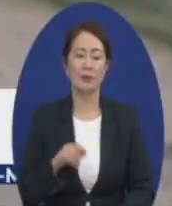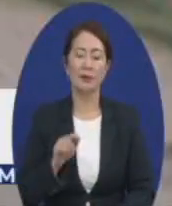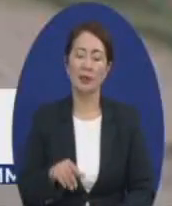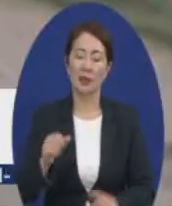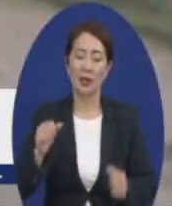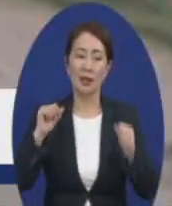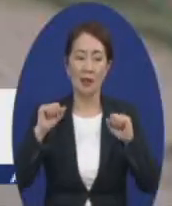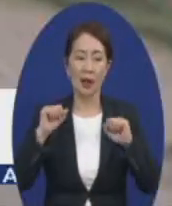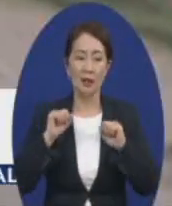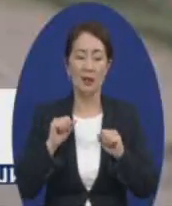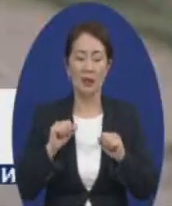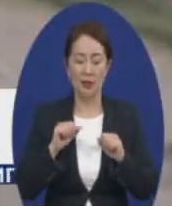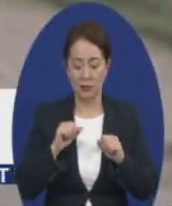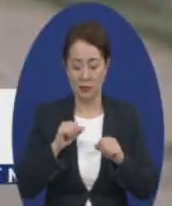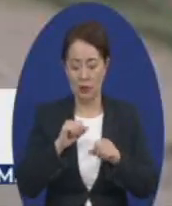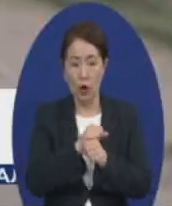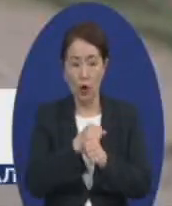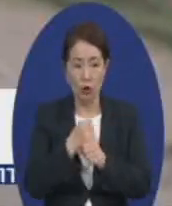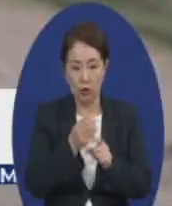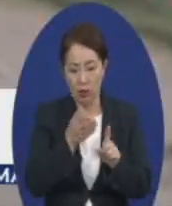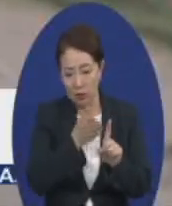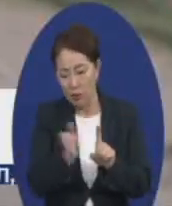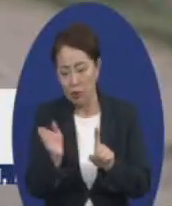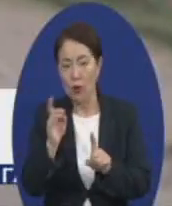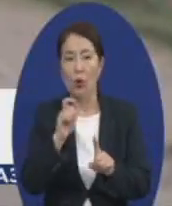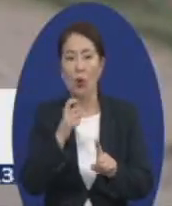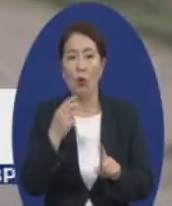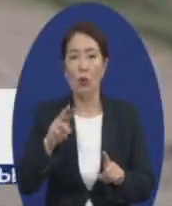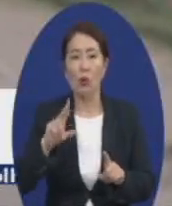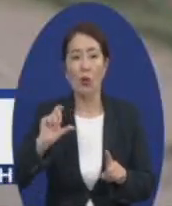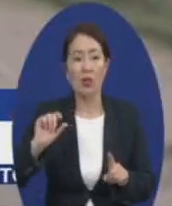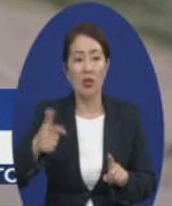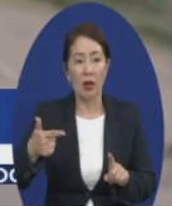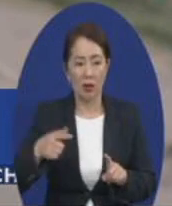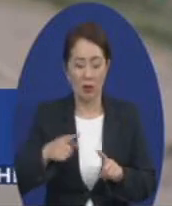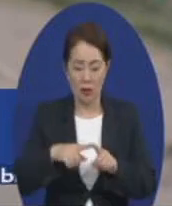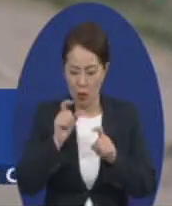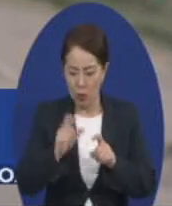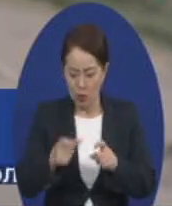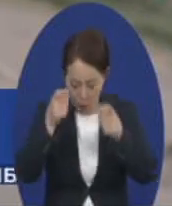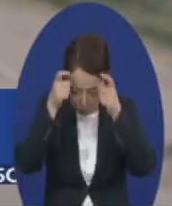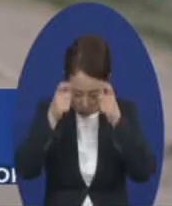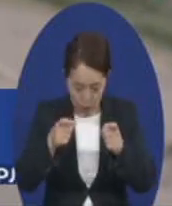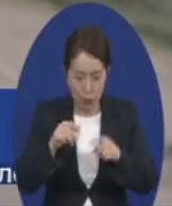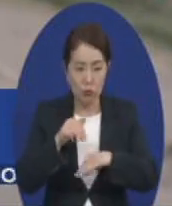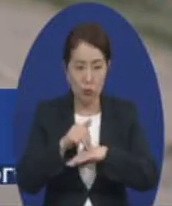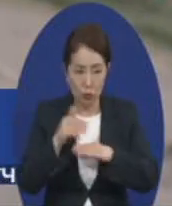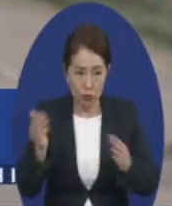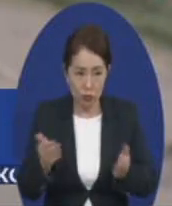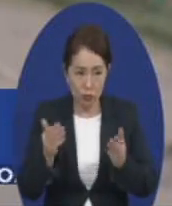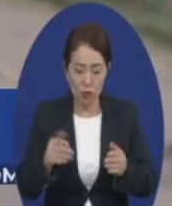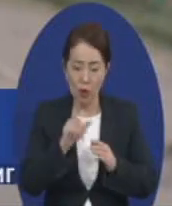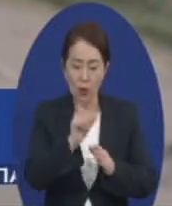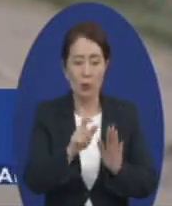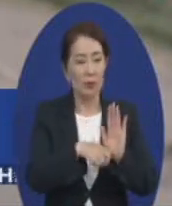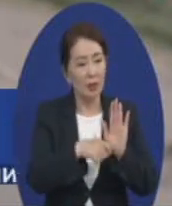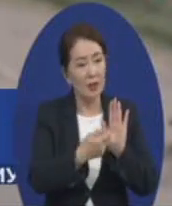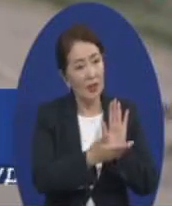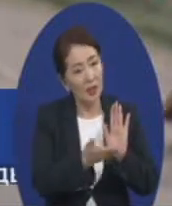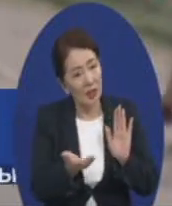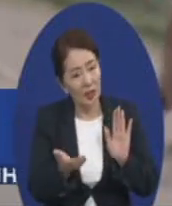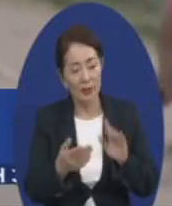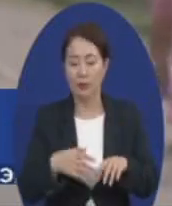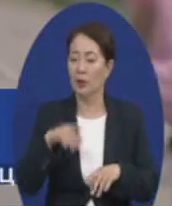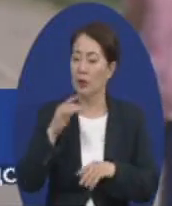Энэ дасгал хөтөлбөрөөр дамжуулаад тэр хүмүүнлэг үү юу? Тэр хүн хүний хүмүүжил төлөвшөл олох одоо хүнтэй мэдлэх,